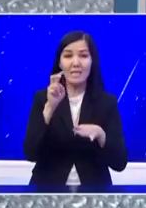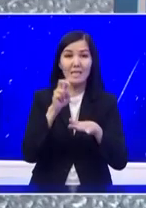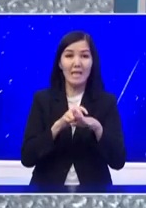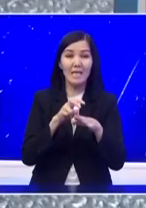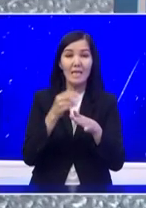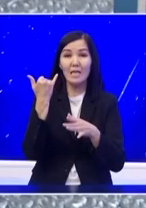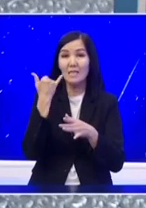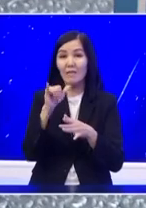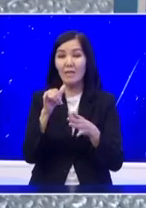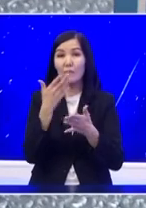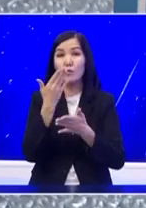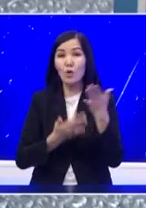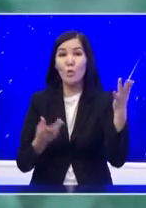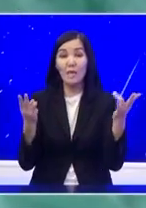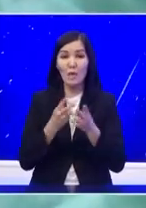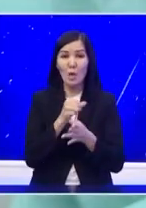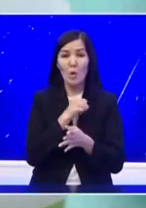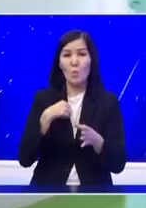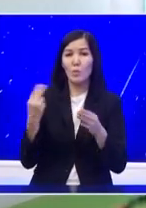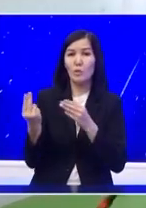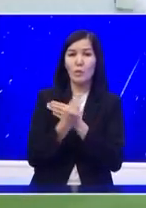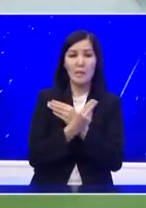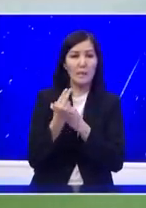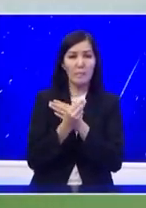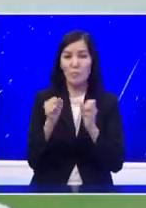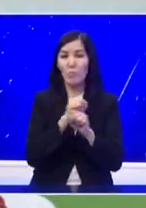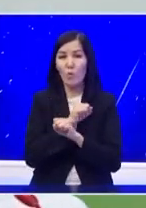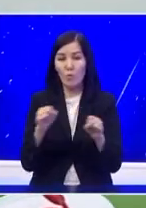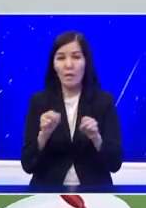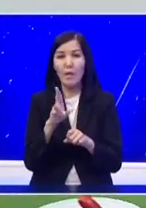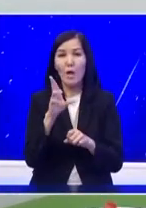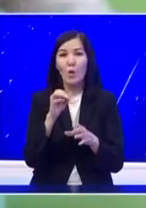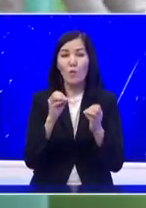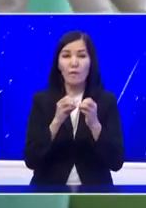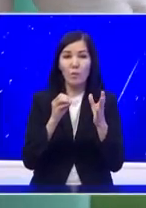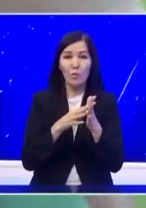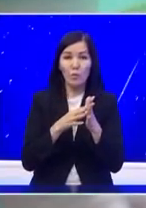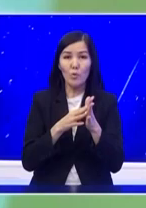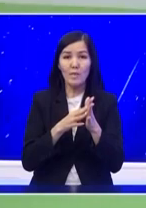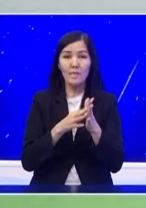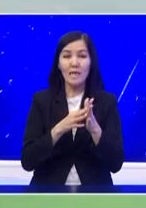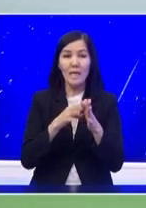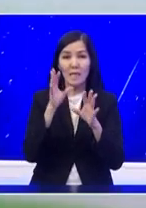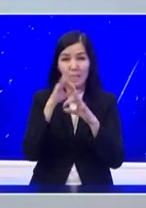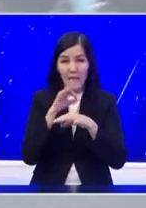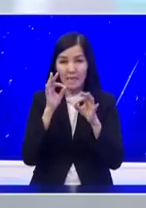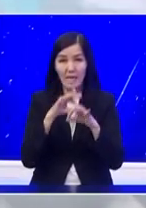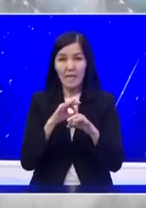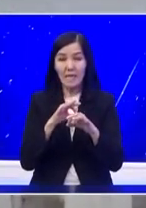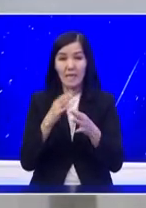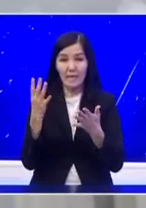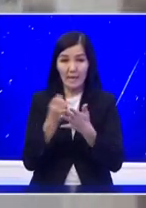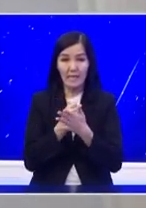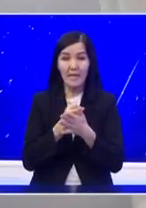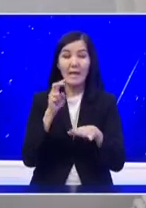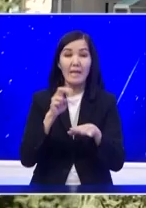дәрігерлердің кеңесіне жүгіну керек. Өздігінен ем-дом жасауға болмайды, өйткені COVID-19 тек арнайы тест сараптамасы арқылы ғана